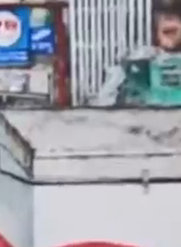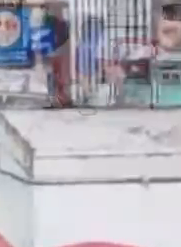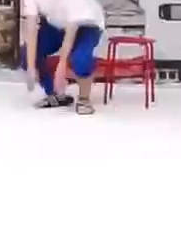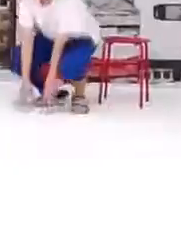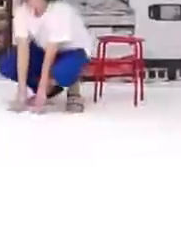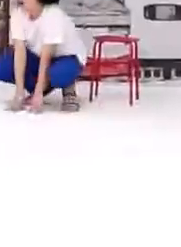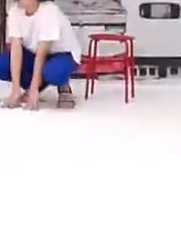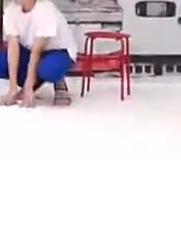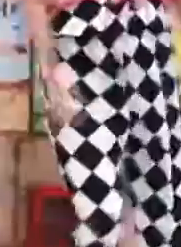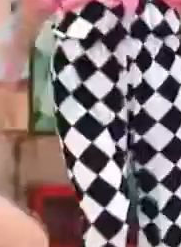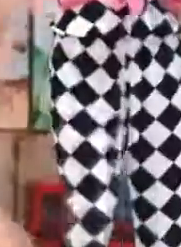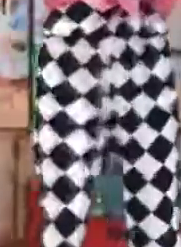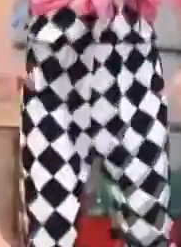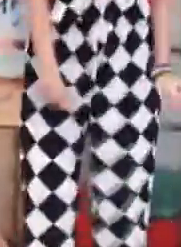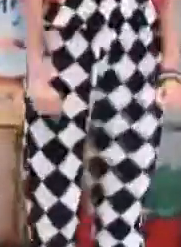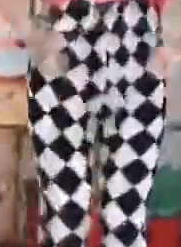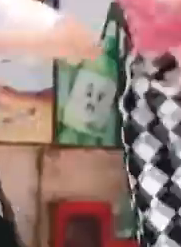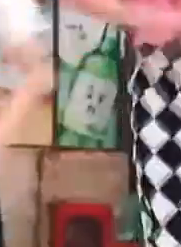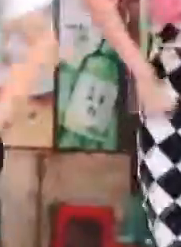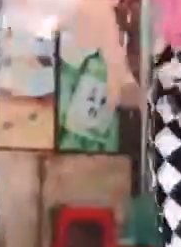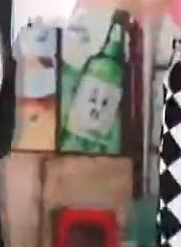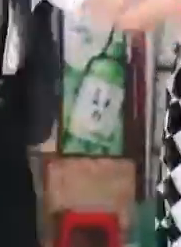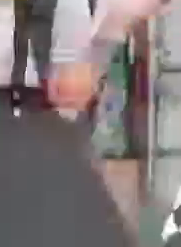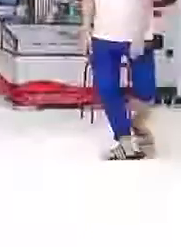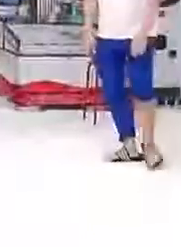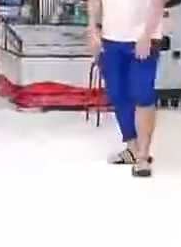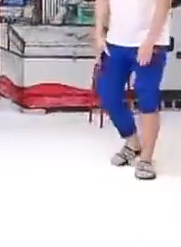받고 가실게요.